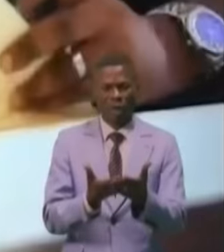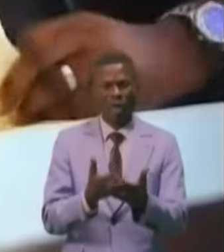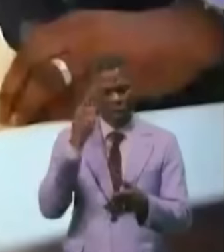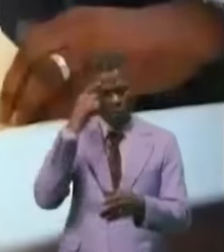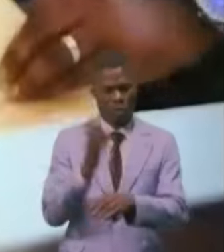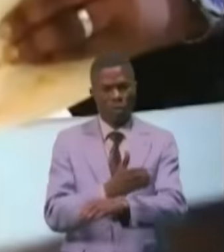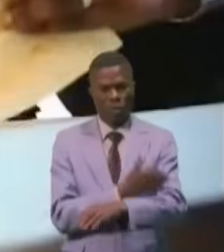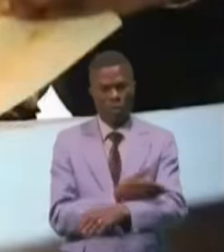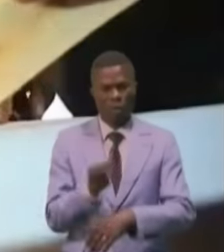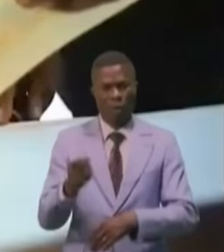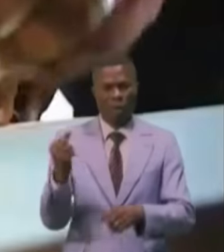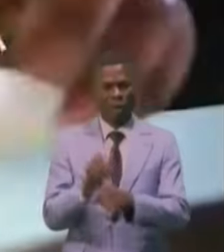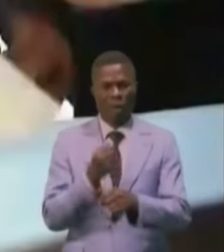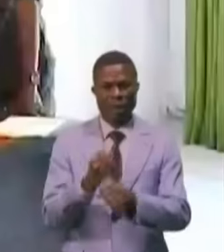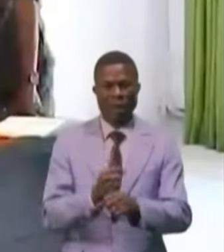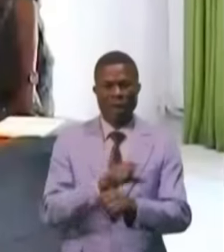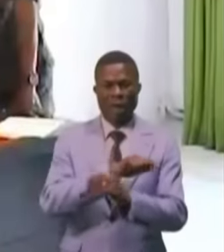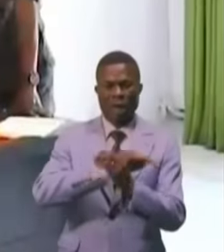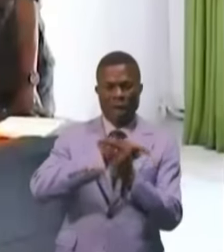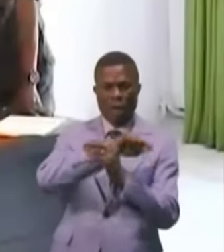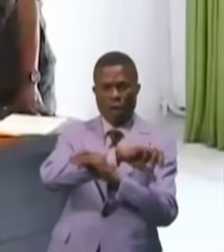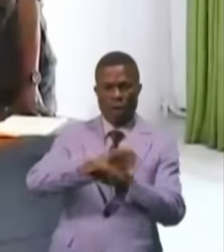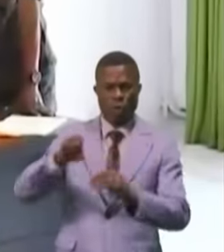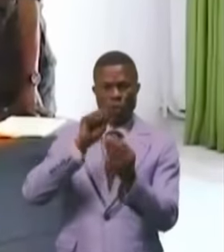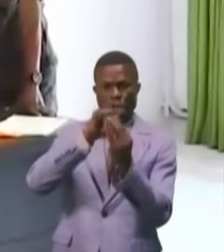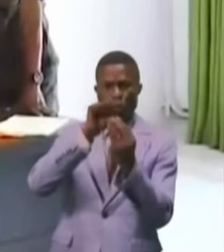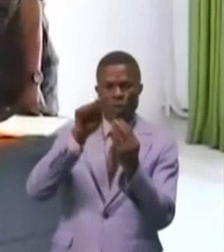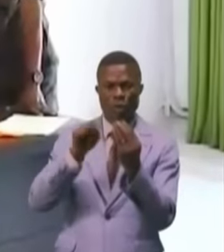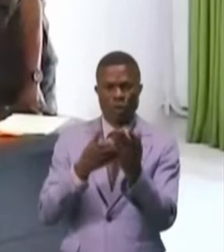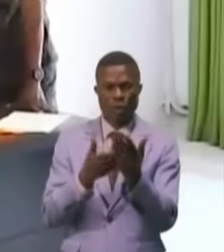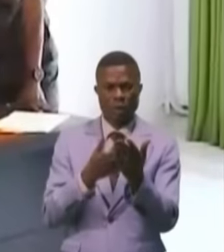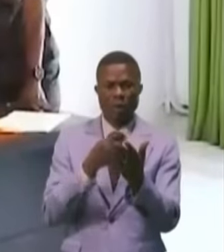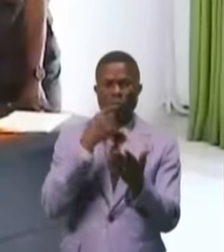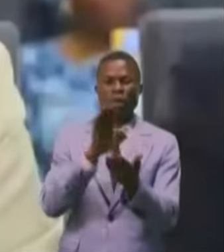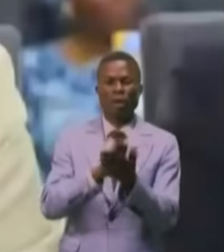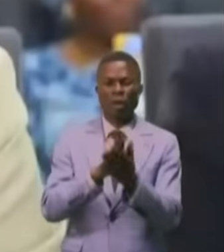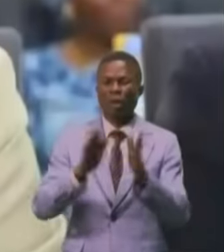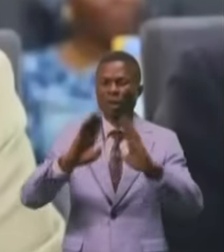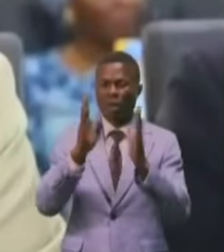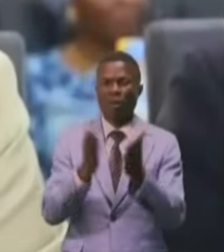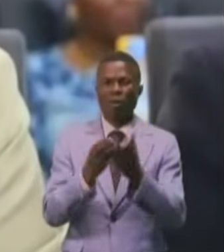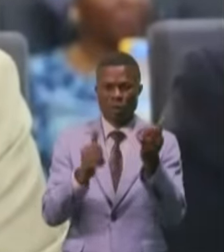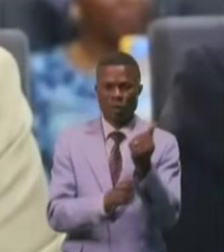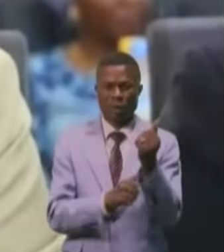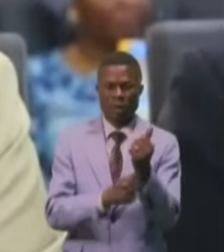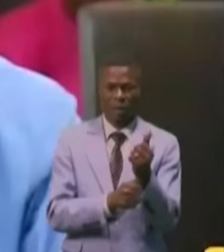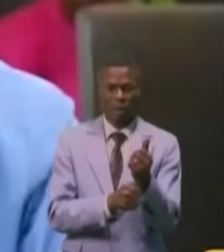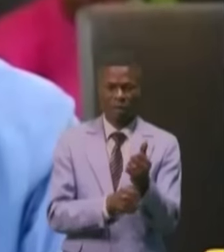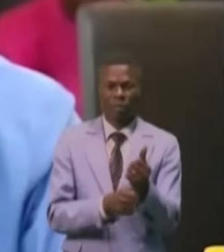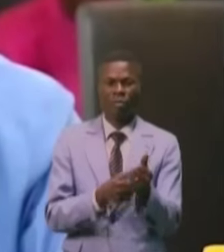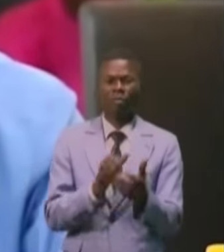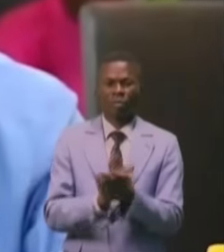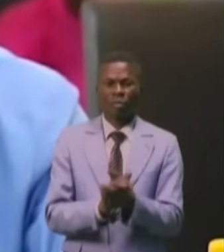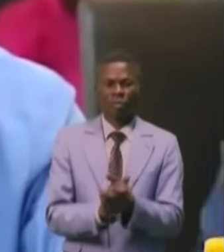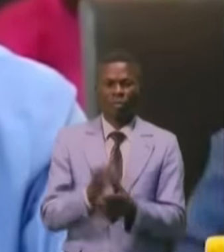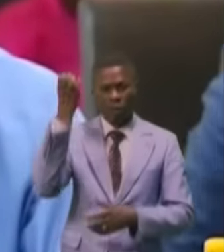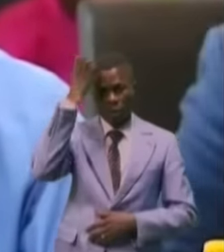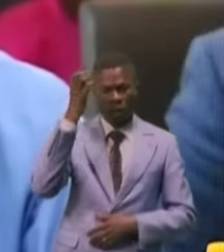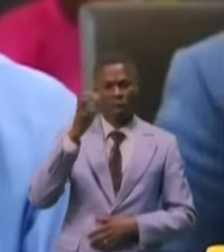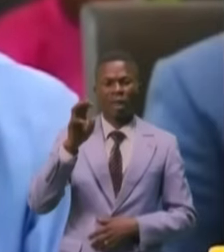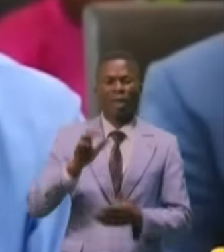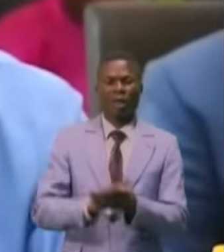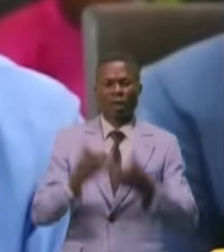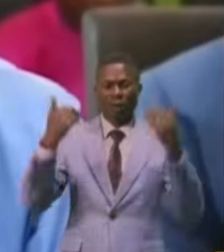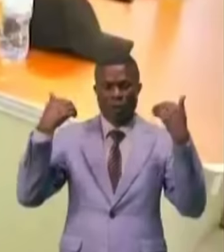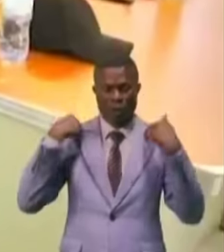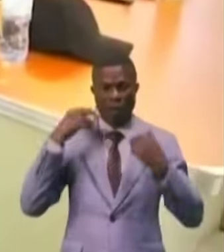ce travail à la Cour de compte. Maître David remercie les contribuables au nom de son excellence, le général-major Peter